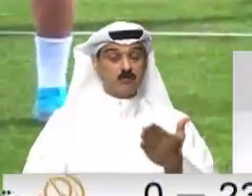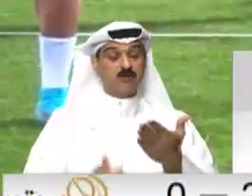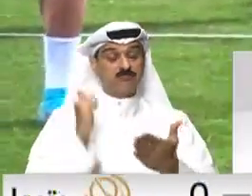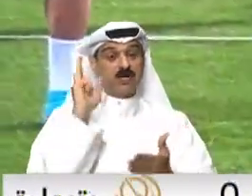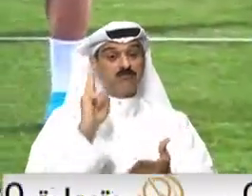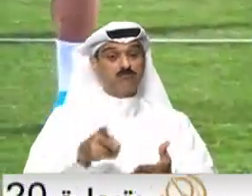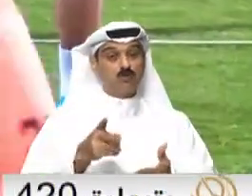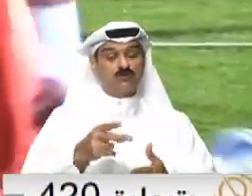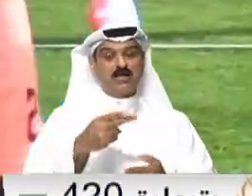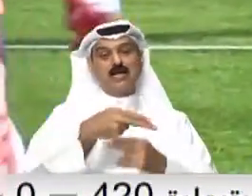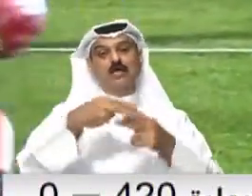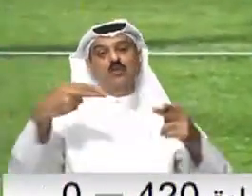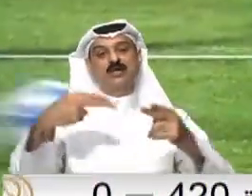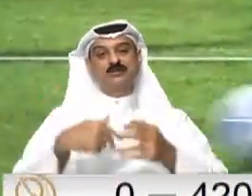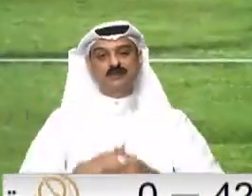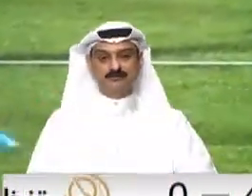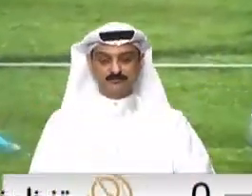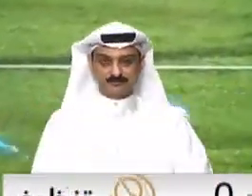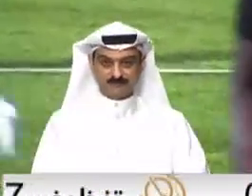السابقه